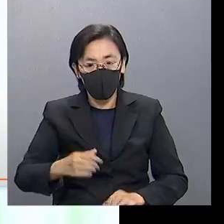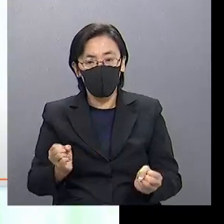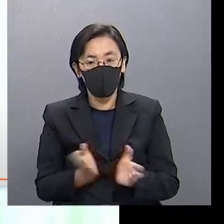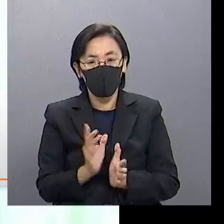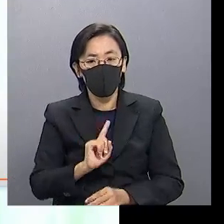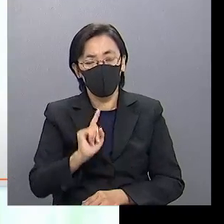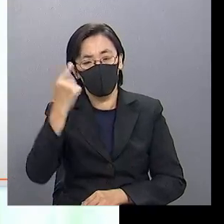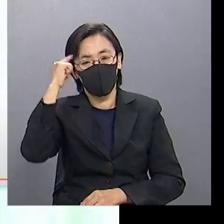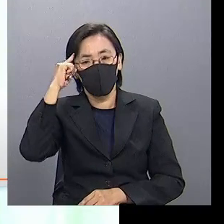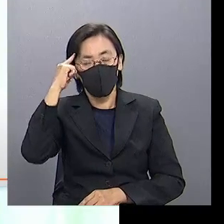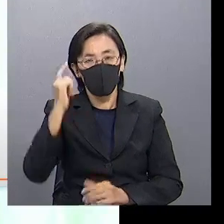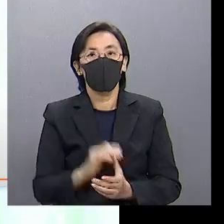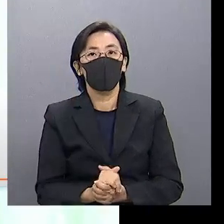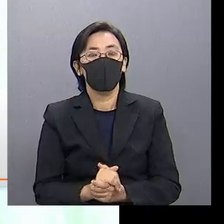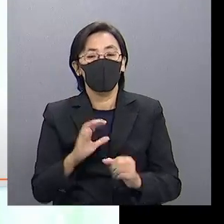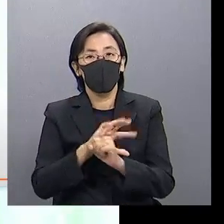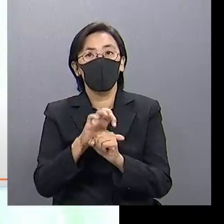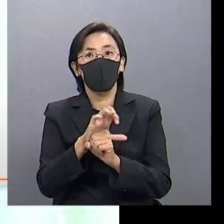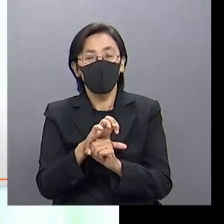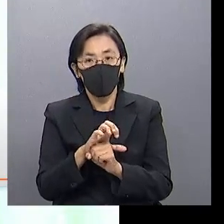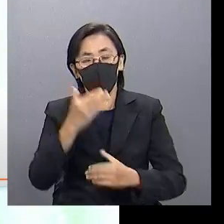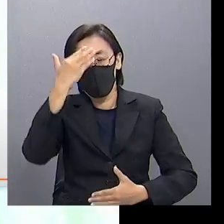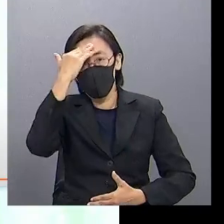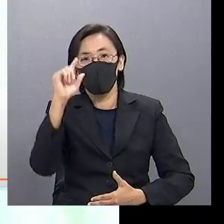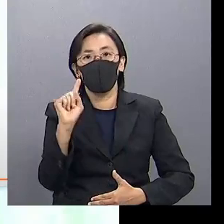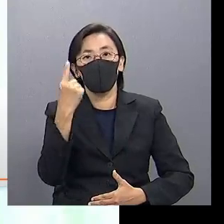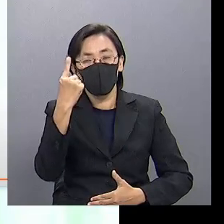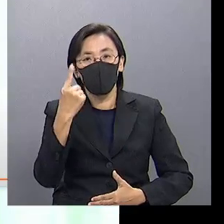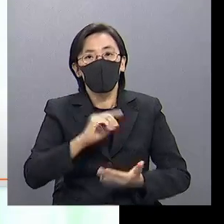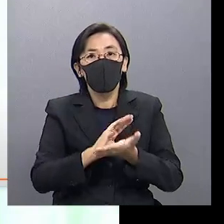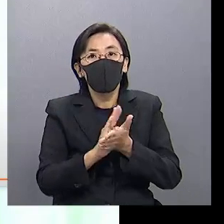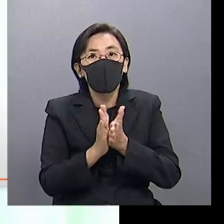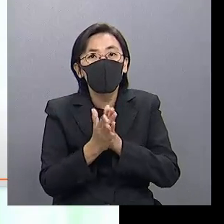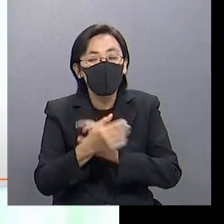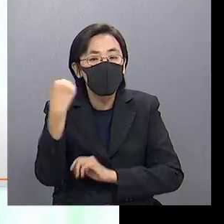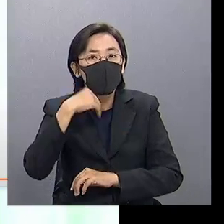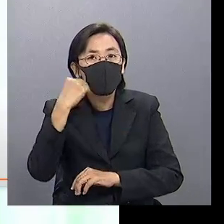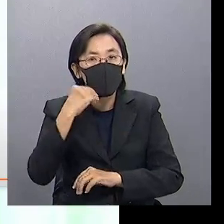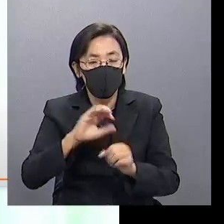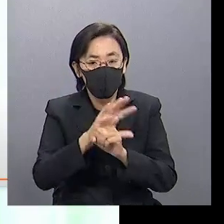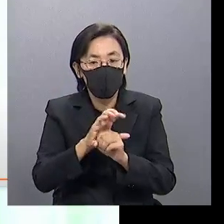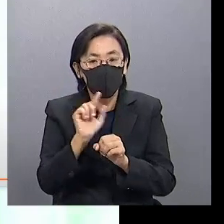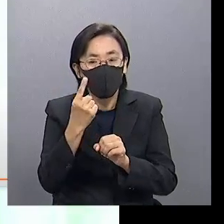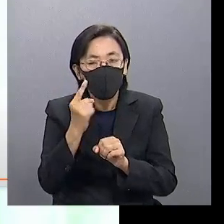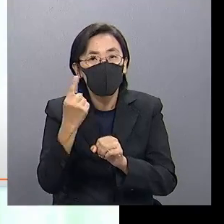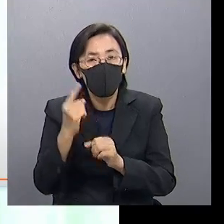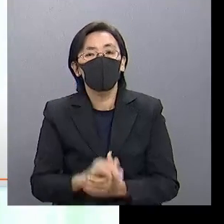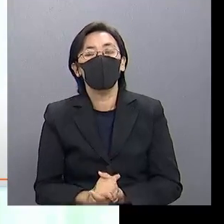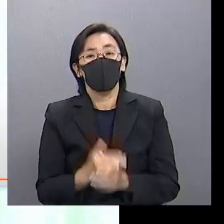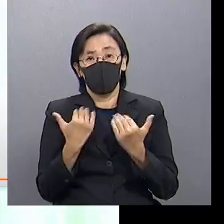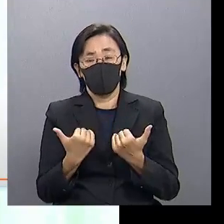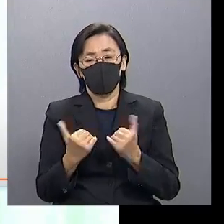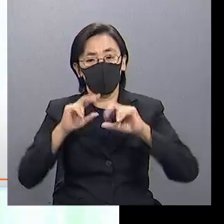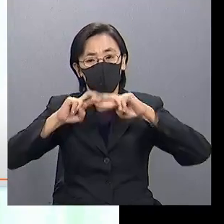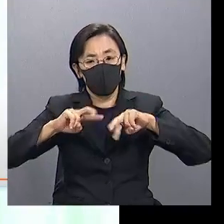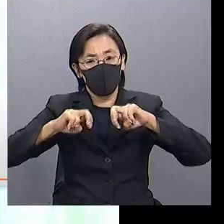19 เป็นโคอุบัติใหม่แล้มีการกายการอยู่เรื่ๆหลประเทศกำลงอยู่ระห่างคนผินยาที่ใช้ใรั